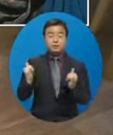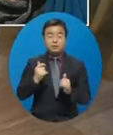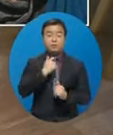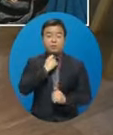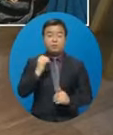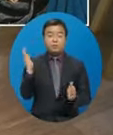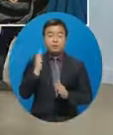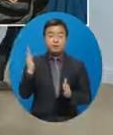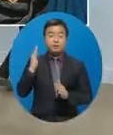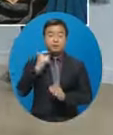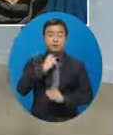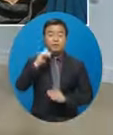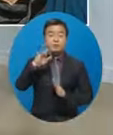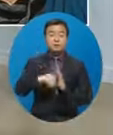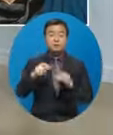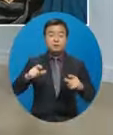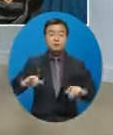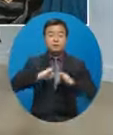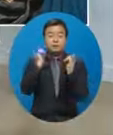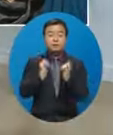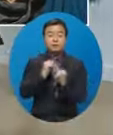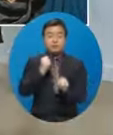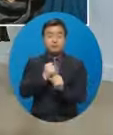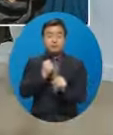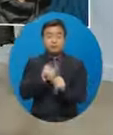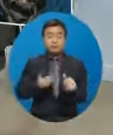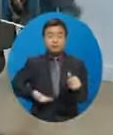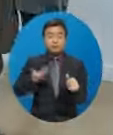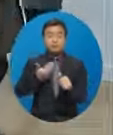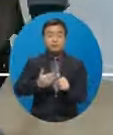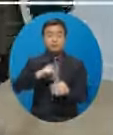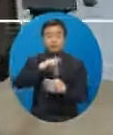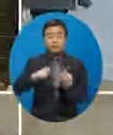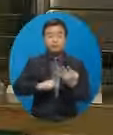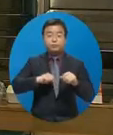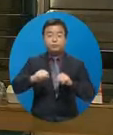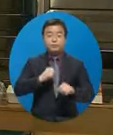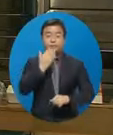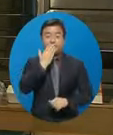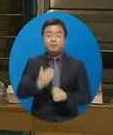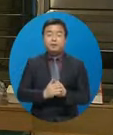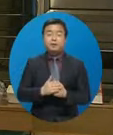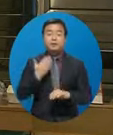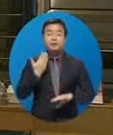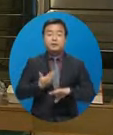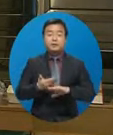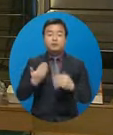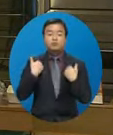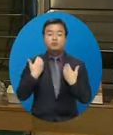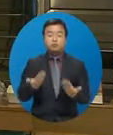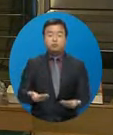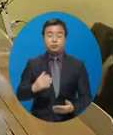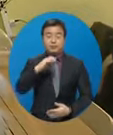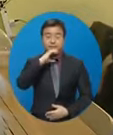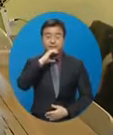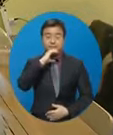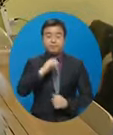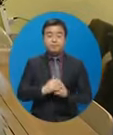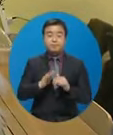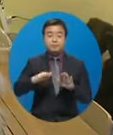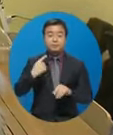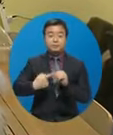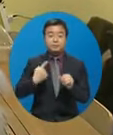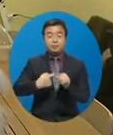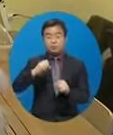또 지역사회에서 개설을 해줘서 프로그램을 진행할 수도 있고요. 또 다른 휴 카페. 올해